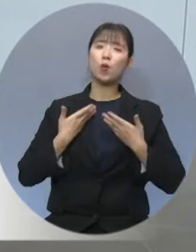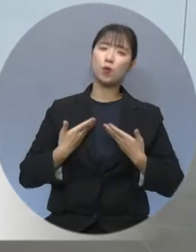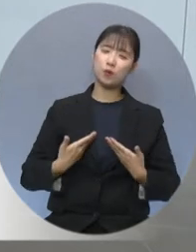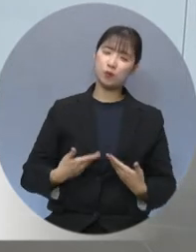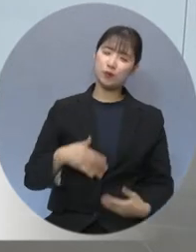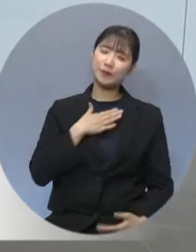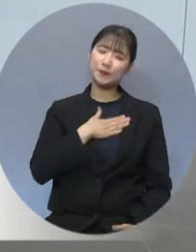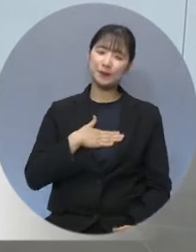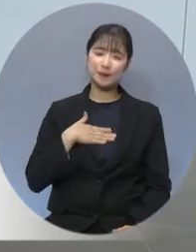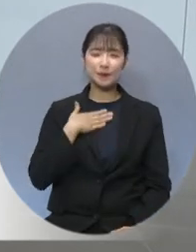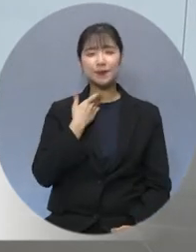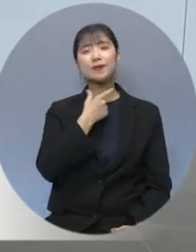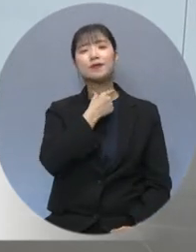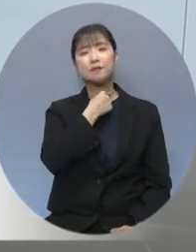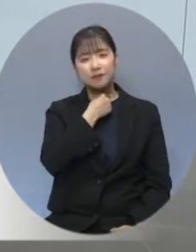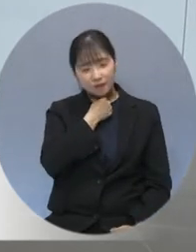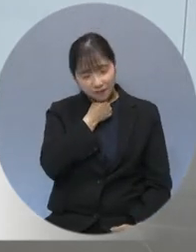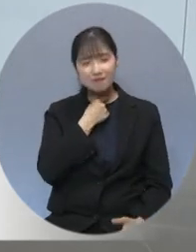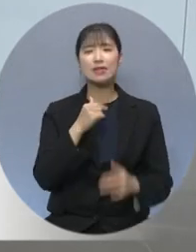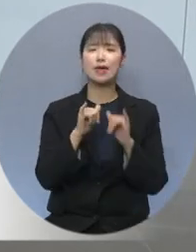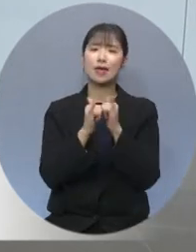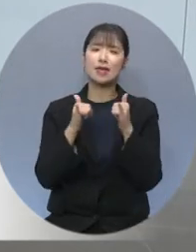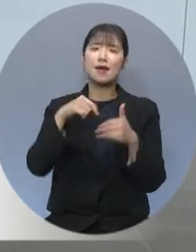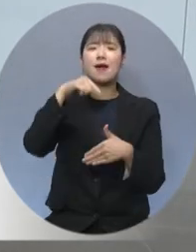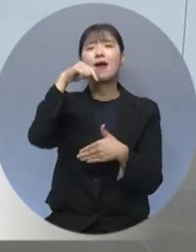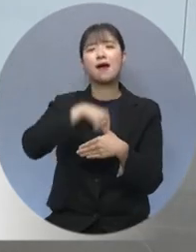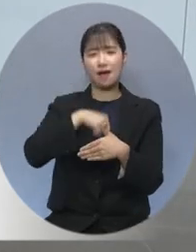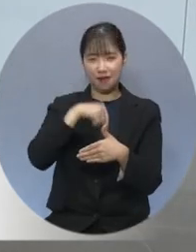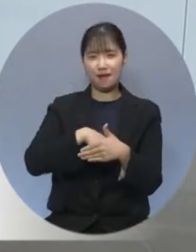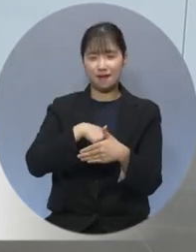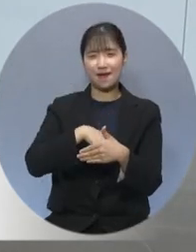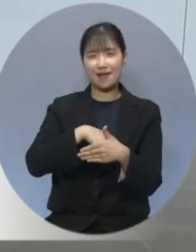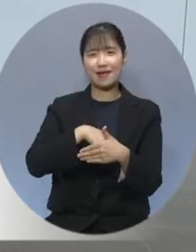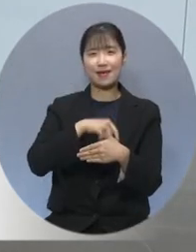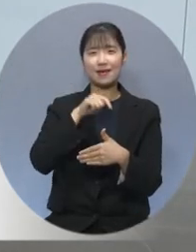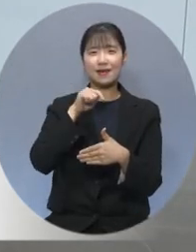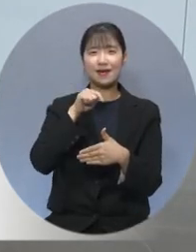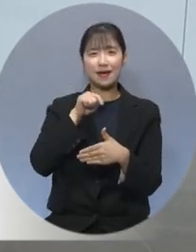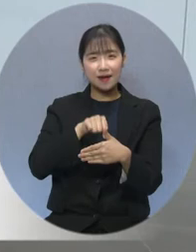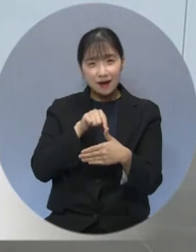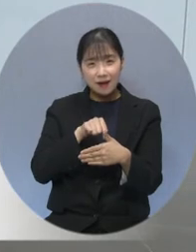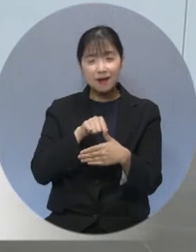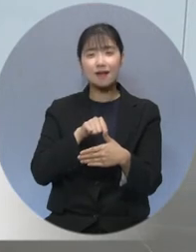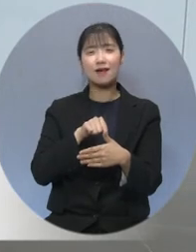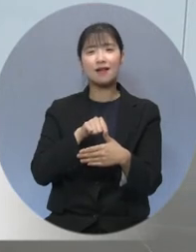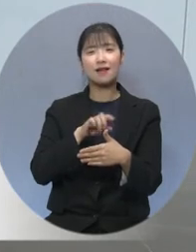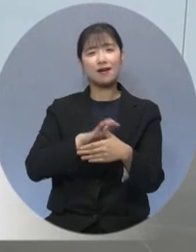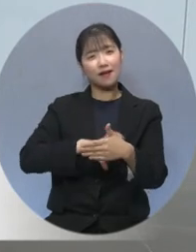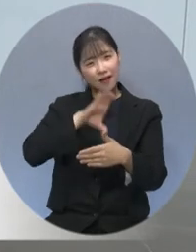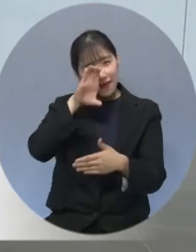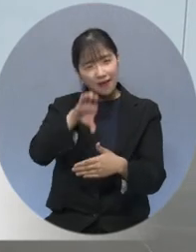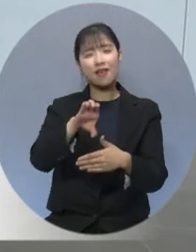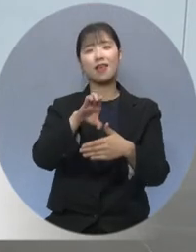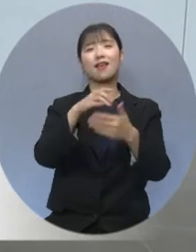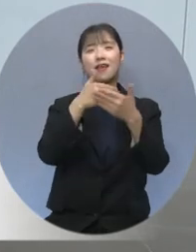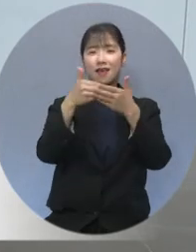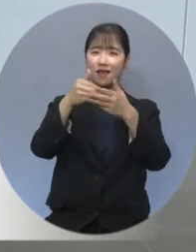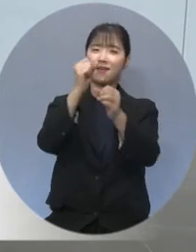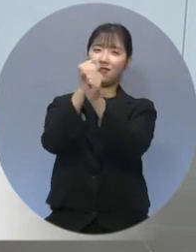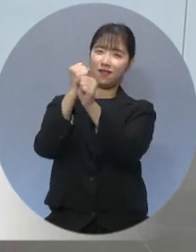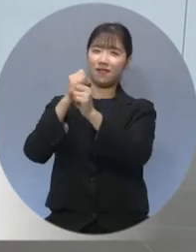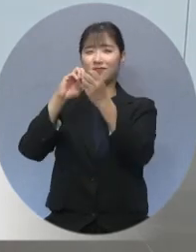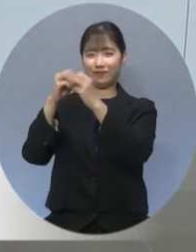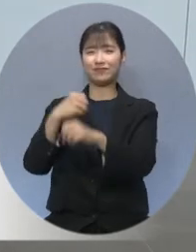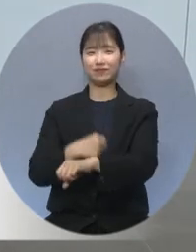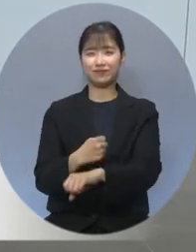힐링하고픈 인간 본연의 그 본능적인 이야기를 이제 작품 속에 이제